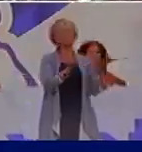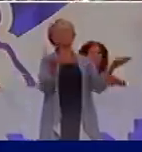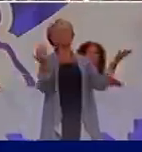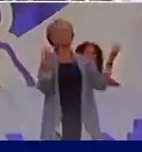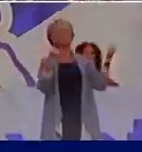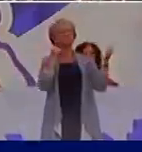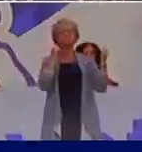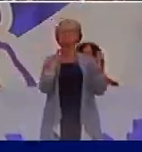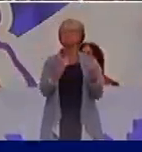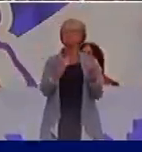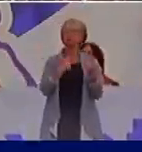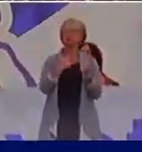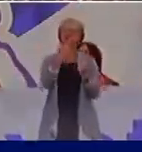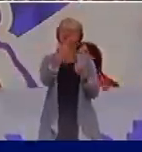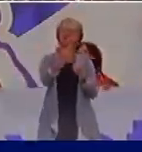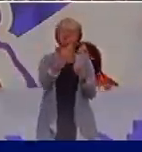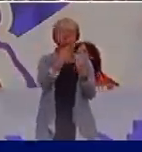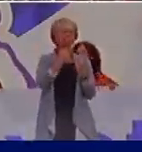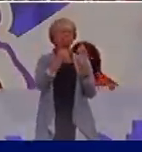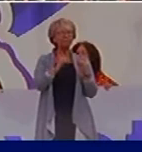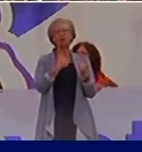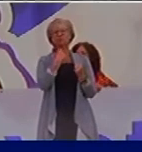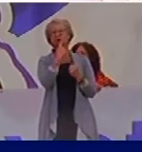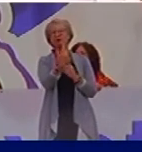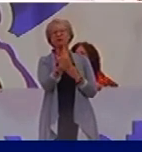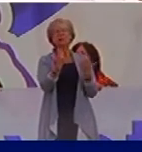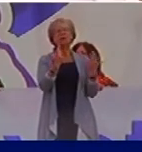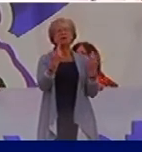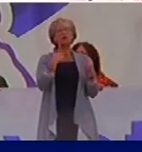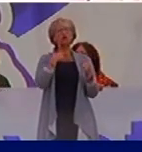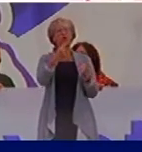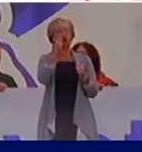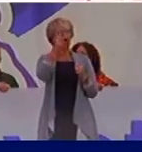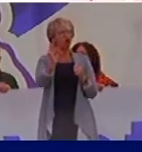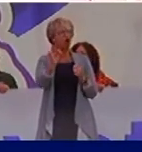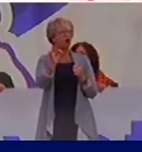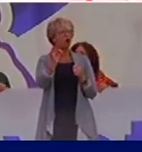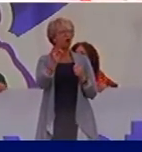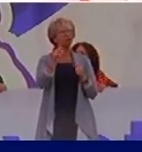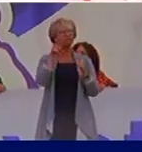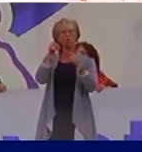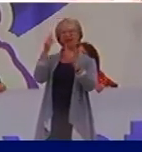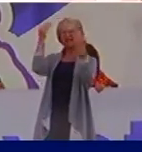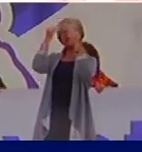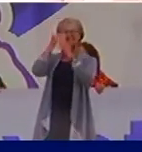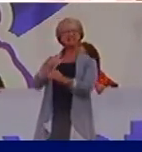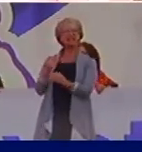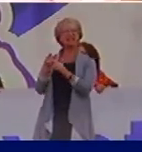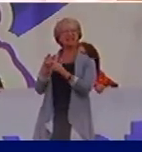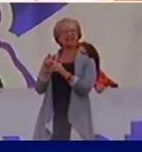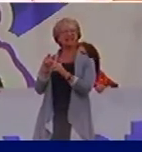passatemi anche questa affermazione. Io dico no, perché quella sera, quando